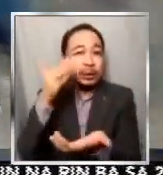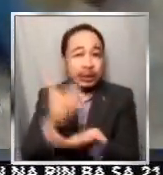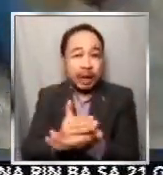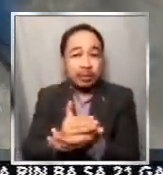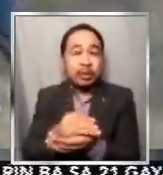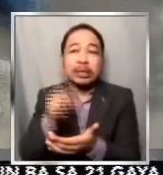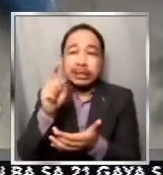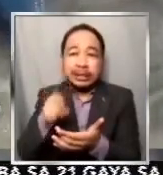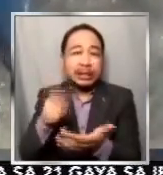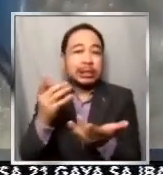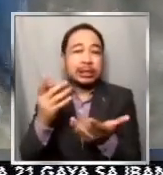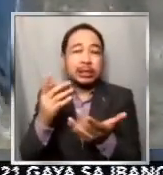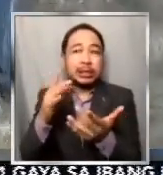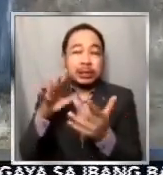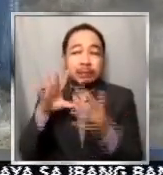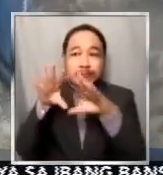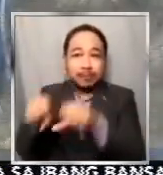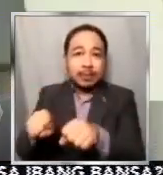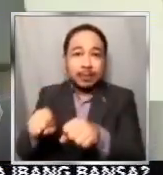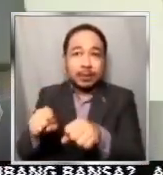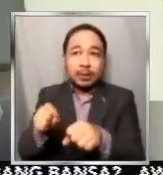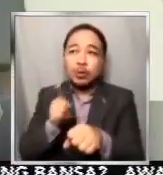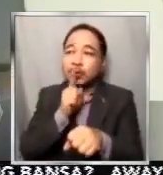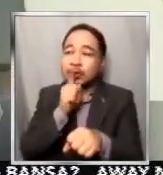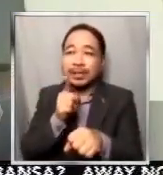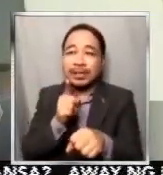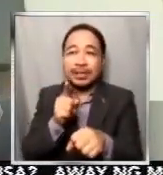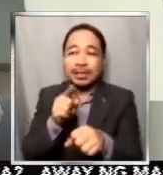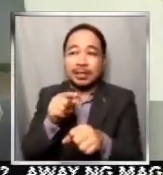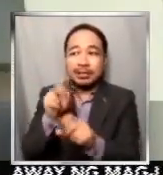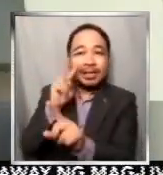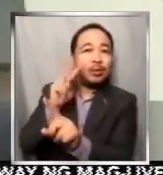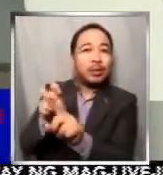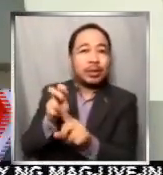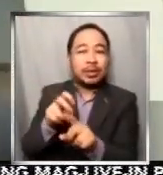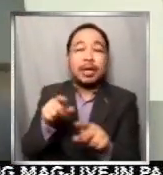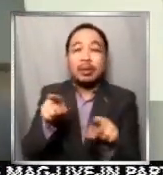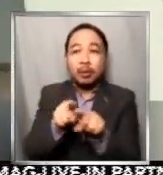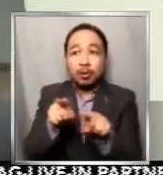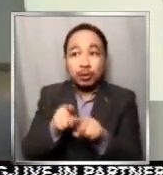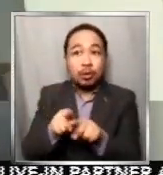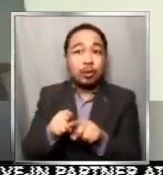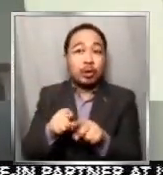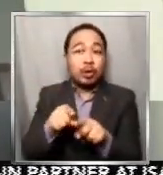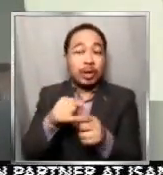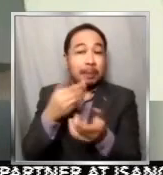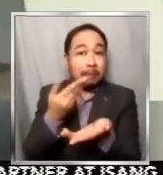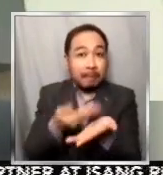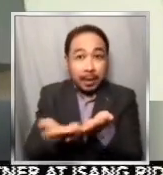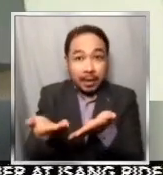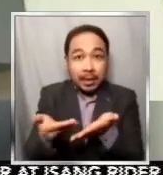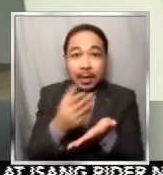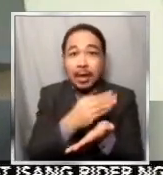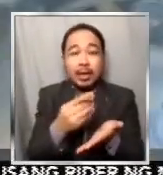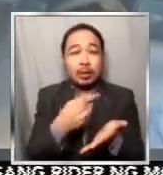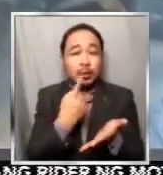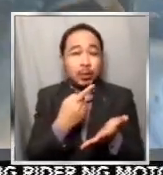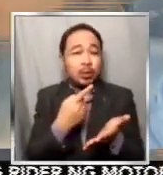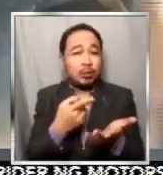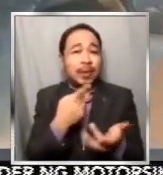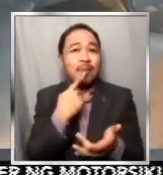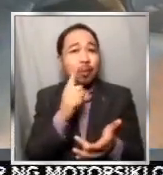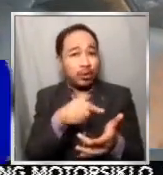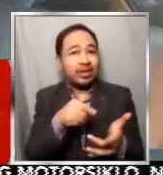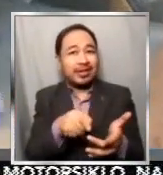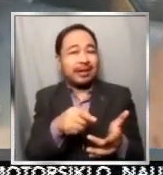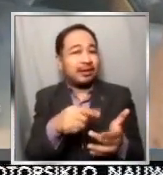lang yung mga talagang actual na huhuli. Yung bumibili at nagpapatronize yung mga products na galing sa mga illegal activities.